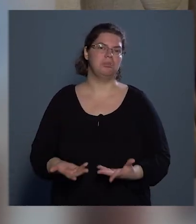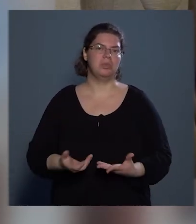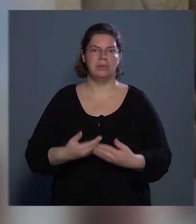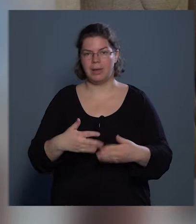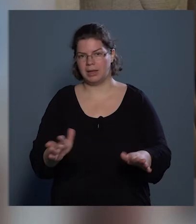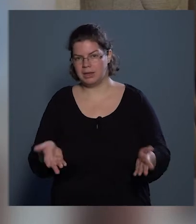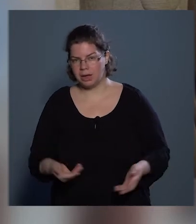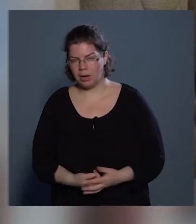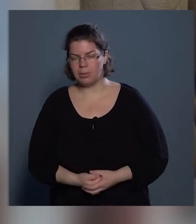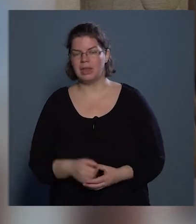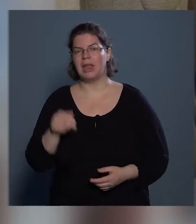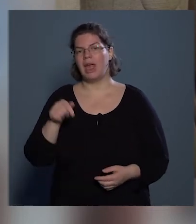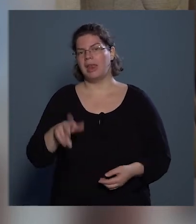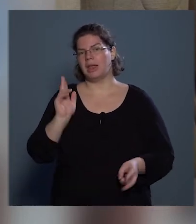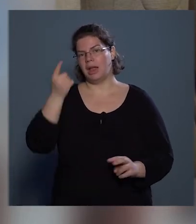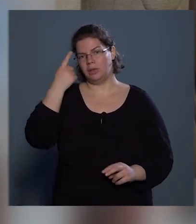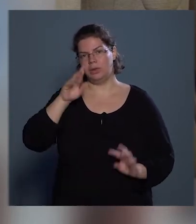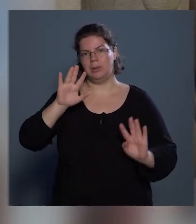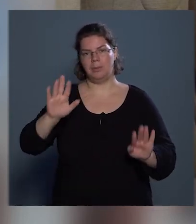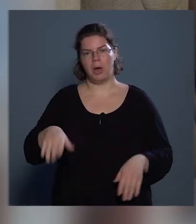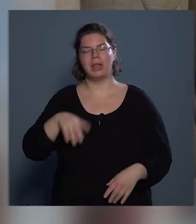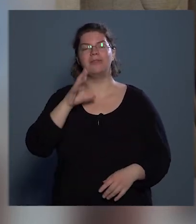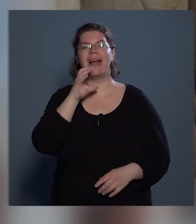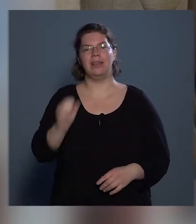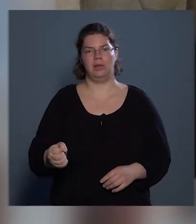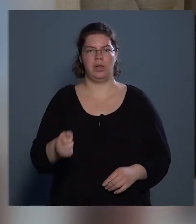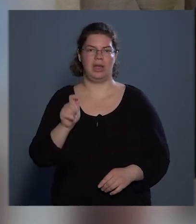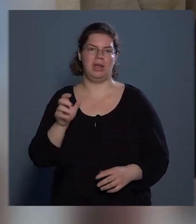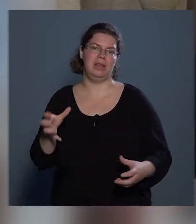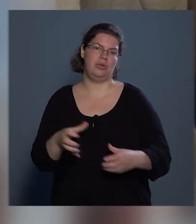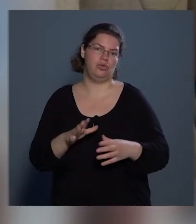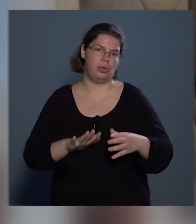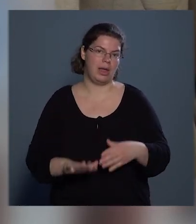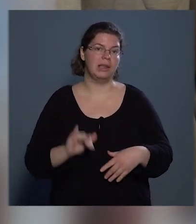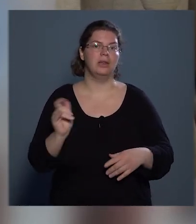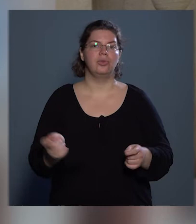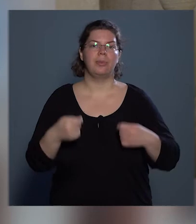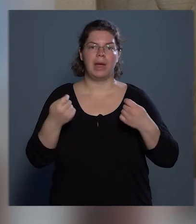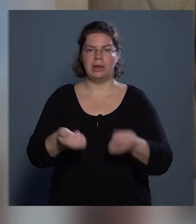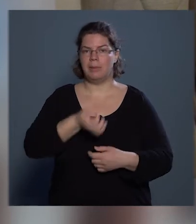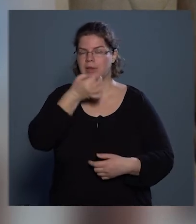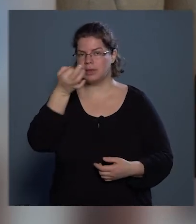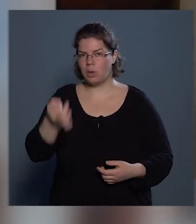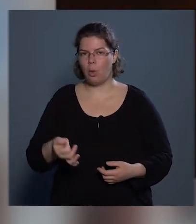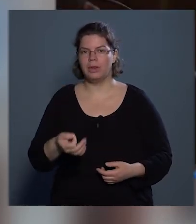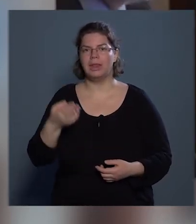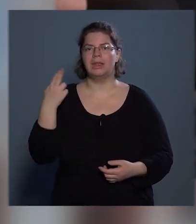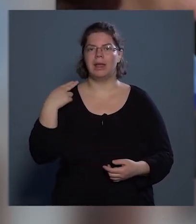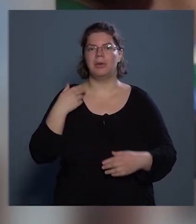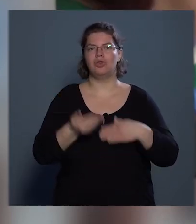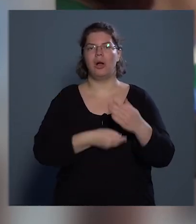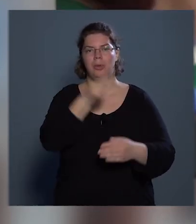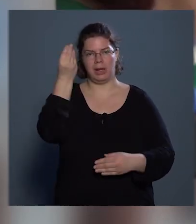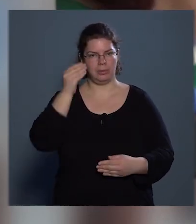kapuit. Erre kell tudni majd válaszolni a testületünknek, és akkor én megadnám a szót Nemes alpolgármester.